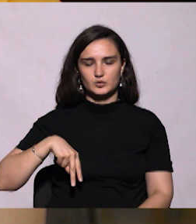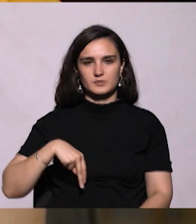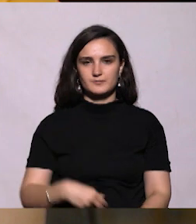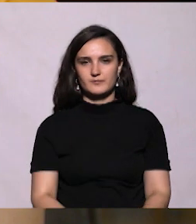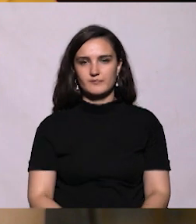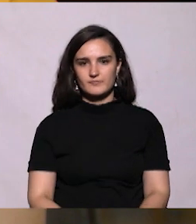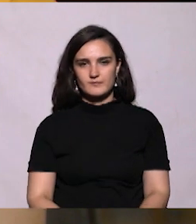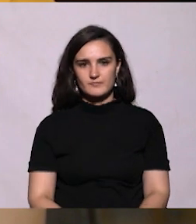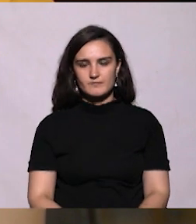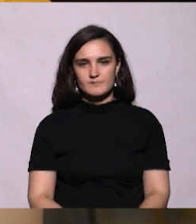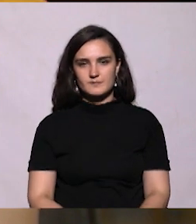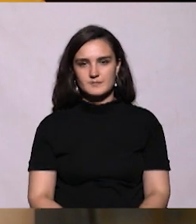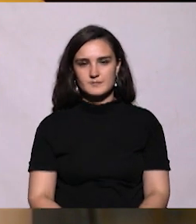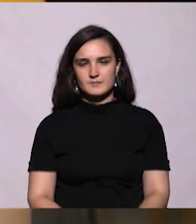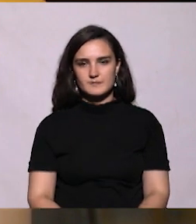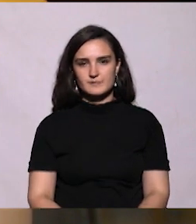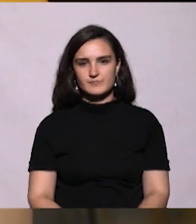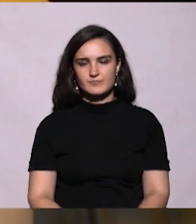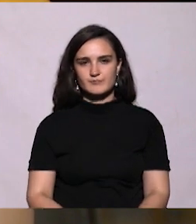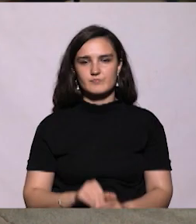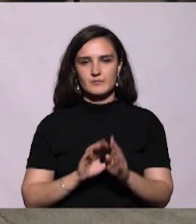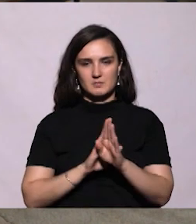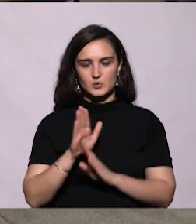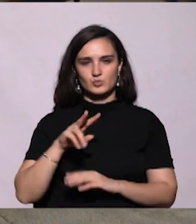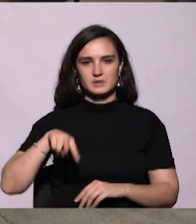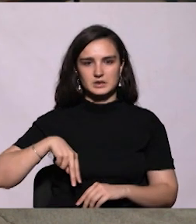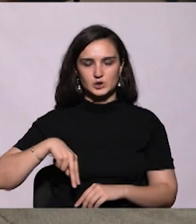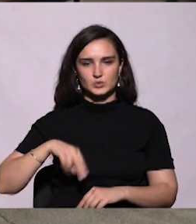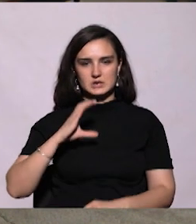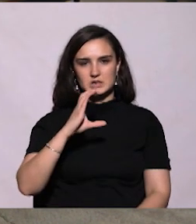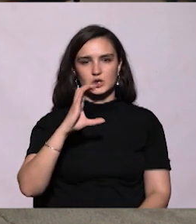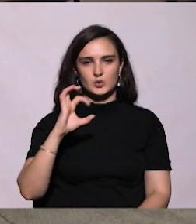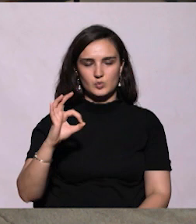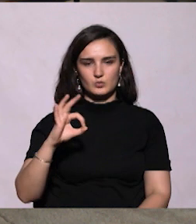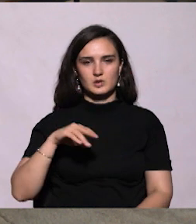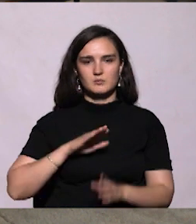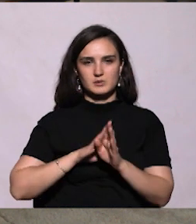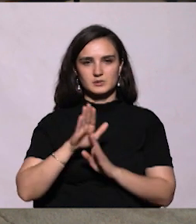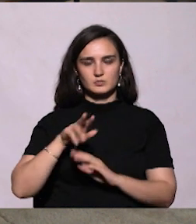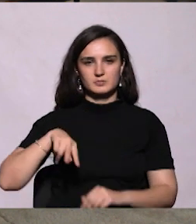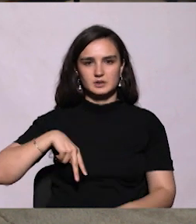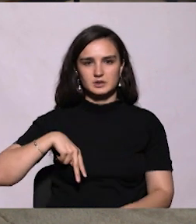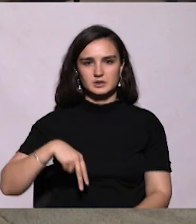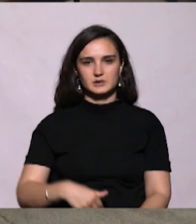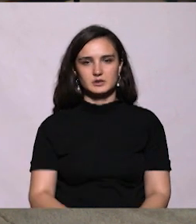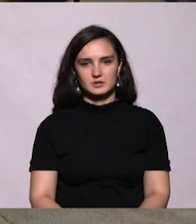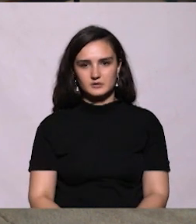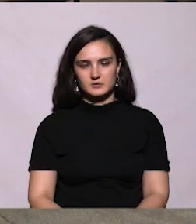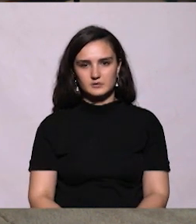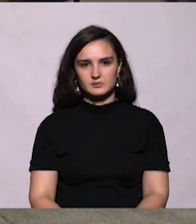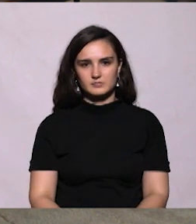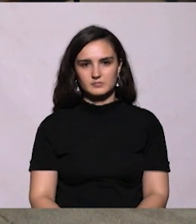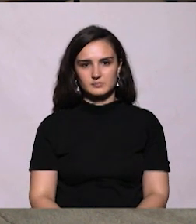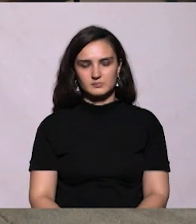დირექტორი. CEO, აღმასრულებელი დირექტორი. CEO, აღმასრულებელი